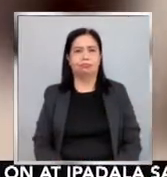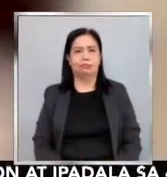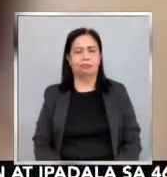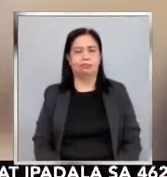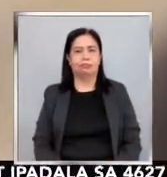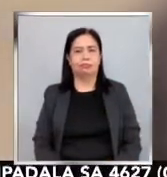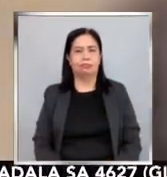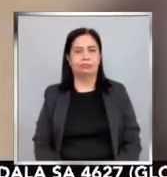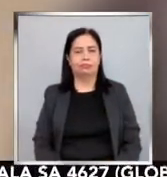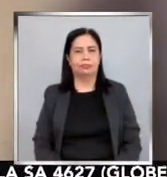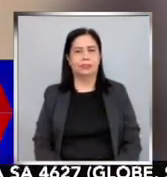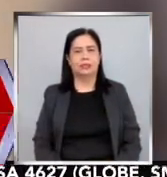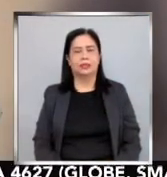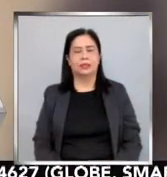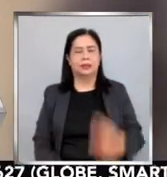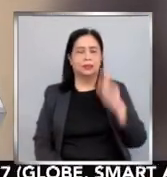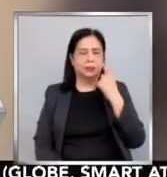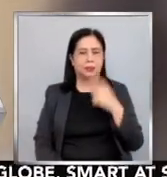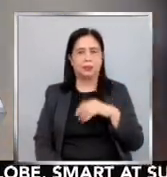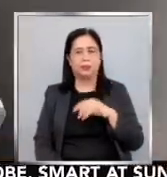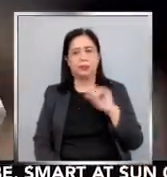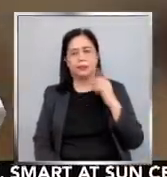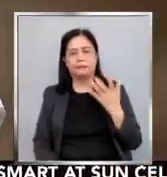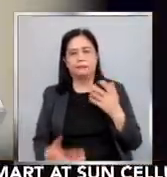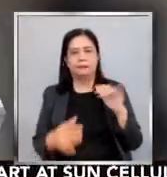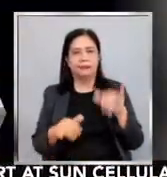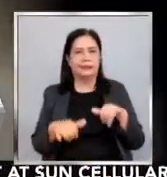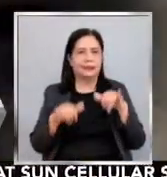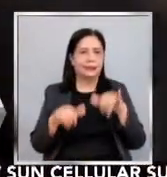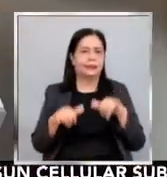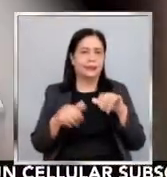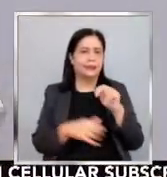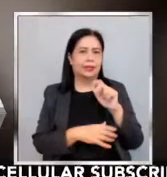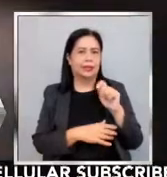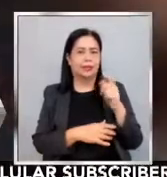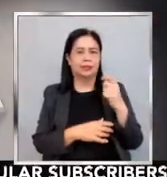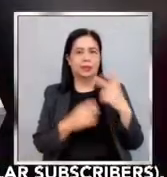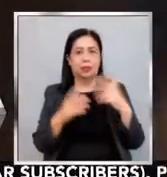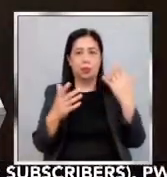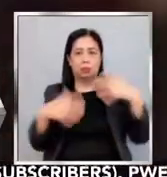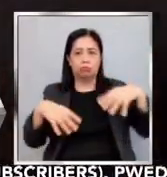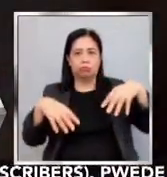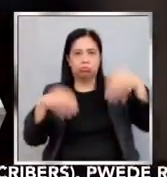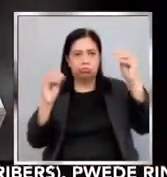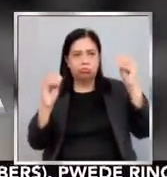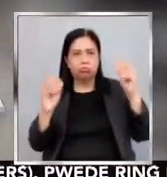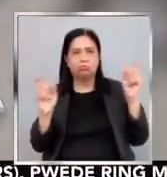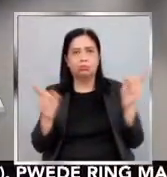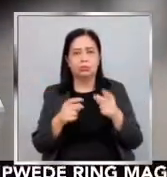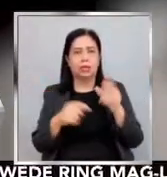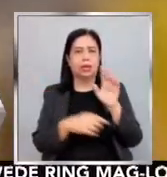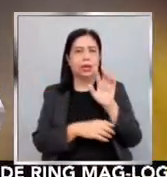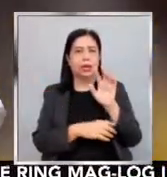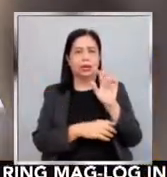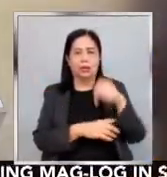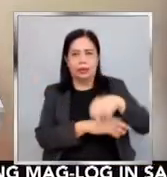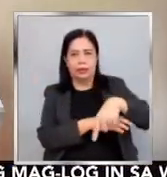Init na init ang mga pasaherong ito sa NAIA Terminal 3. Bigla kasing nawalan ng kuryente pasado alas 11 kagabi.